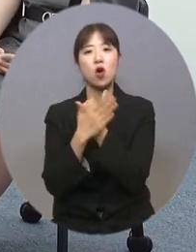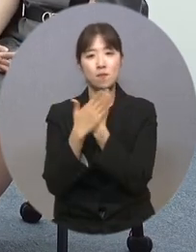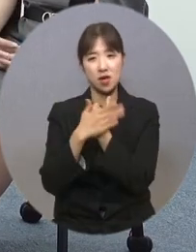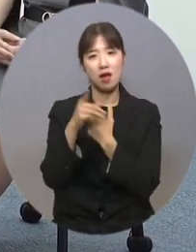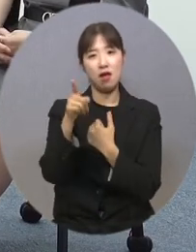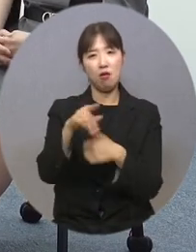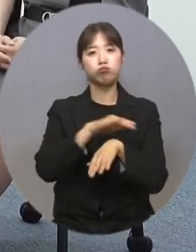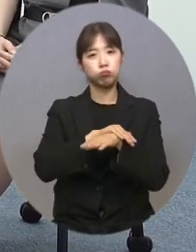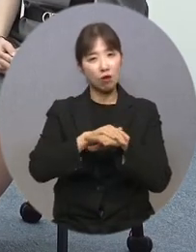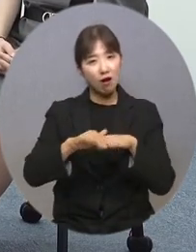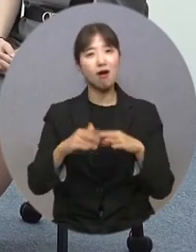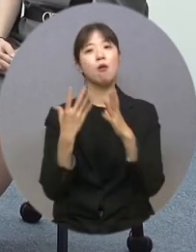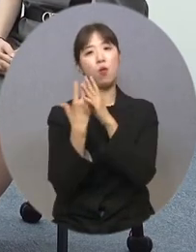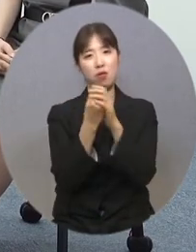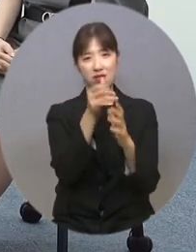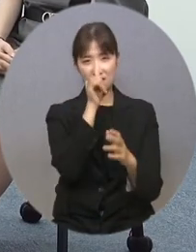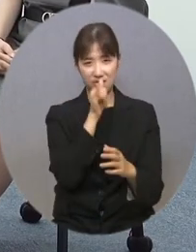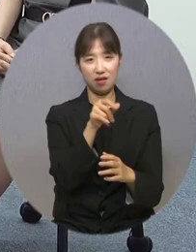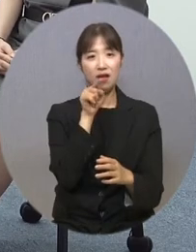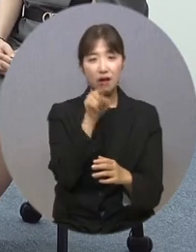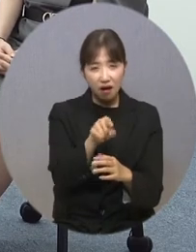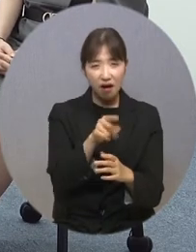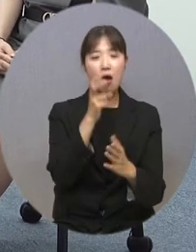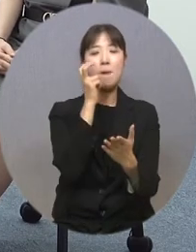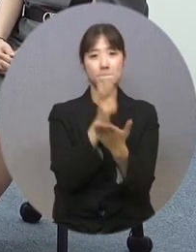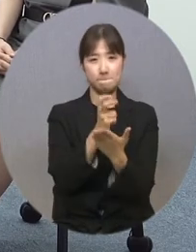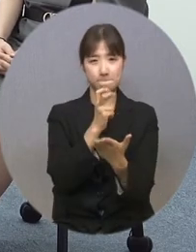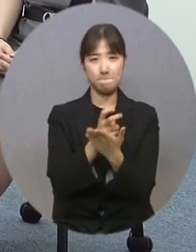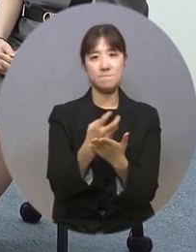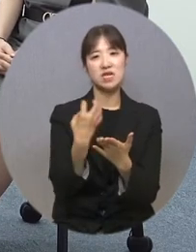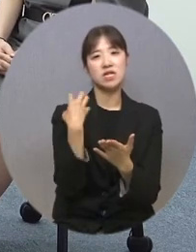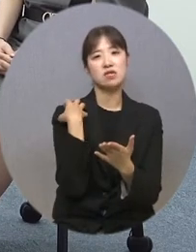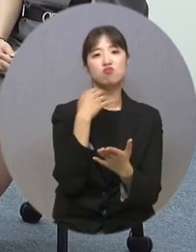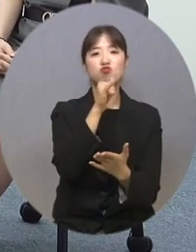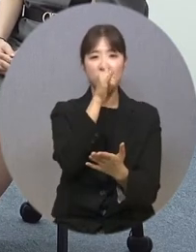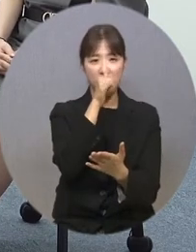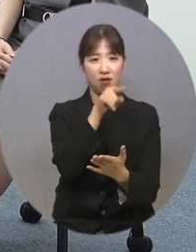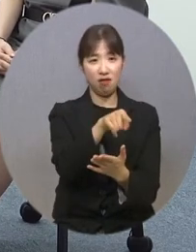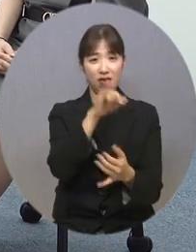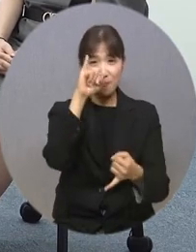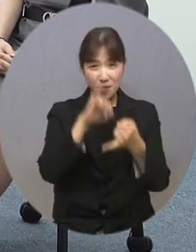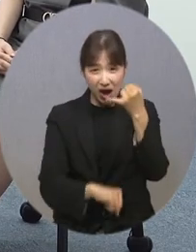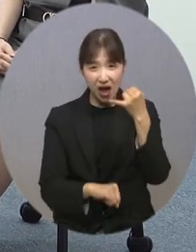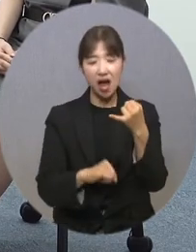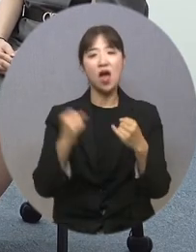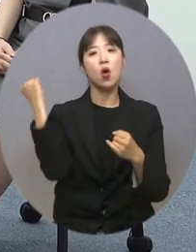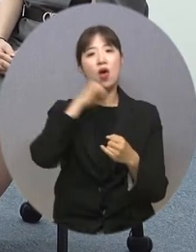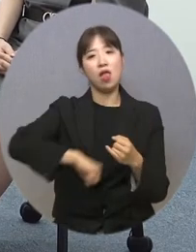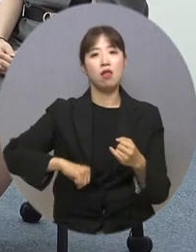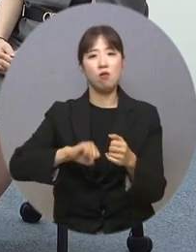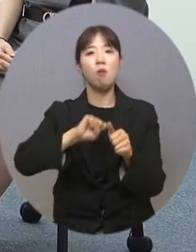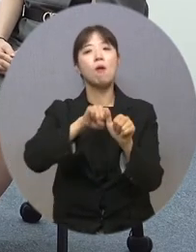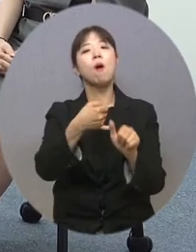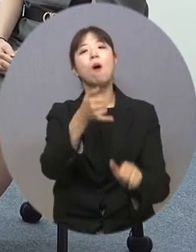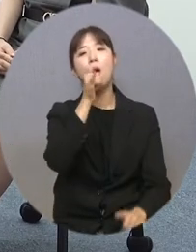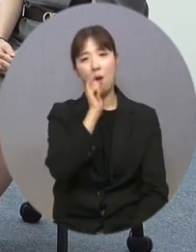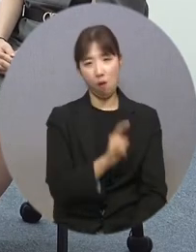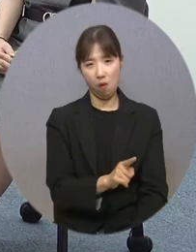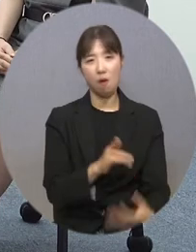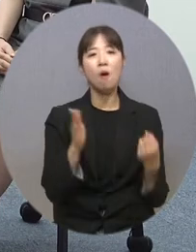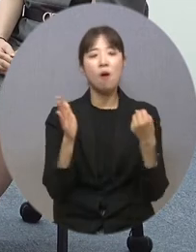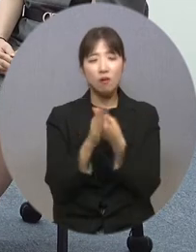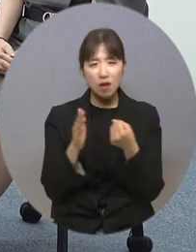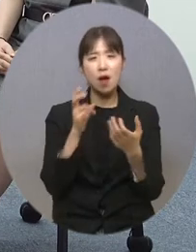잘 되있습니다 그리고 그것은 외모에 법에 따라서 안되면 같아요 나 이런게 다 있어요 그래서